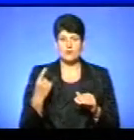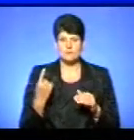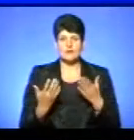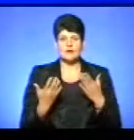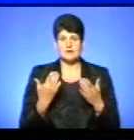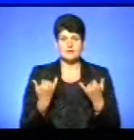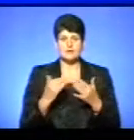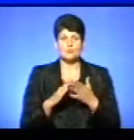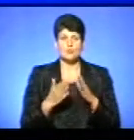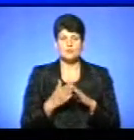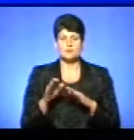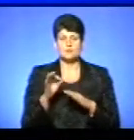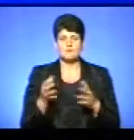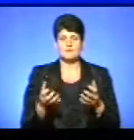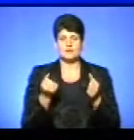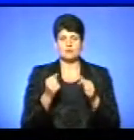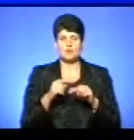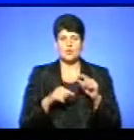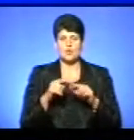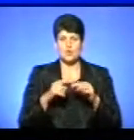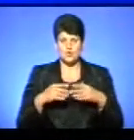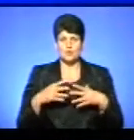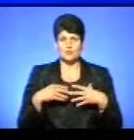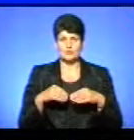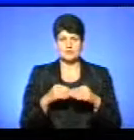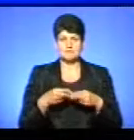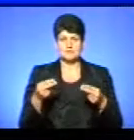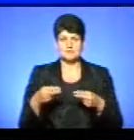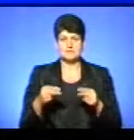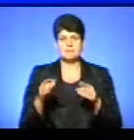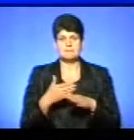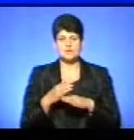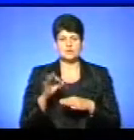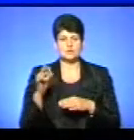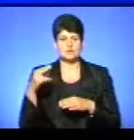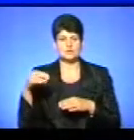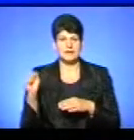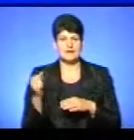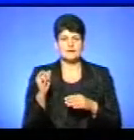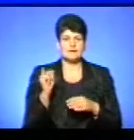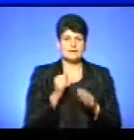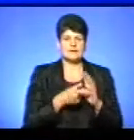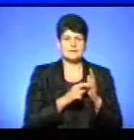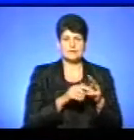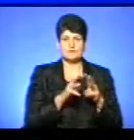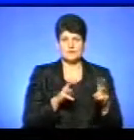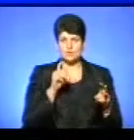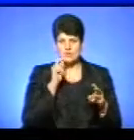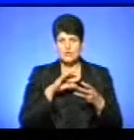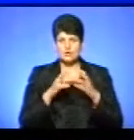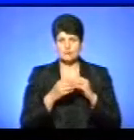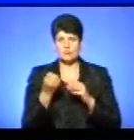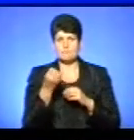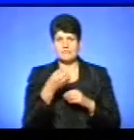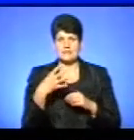Наразі угода щодо підтримки родин, де є новонароджені, укладена між облдержадміністрацією та Кабінетом міністрів України на суму